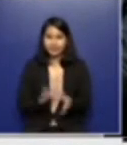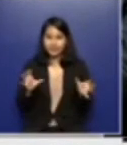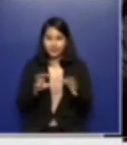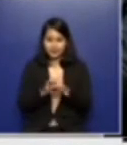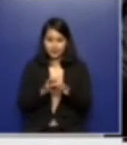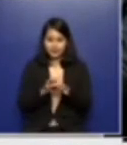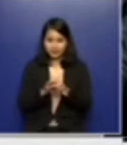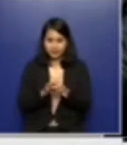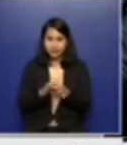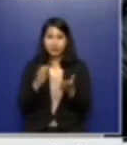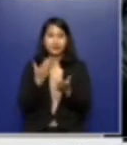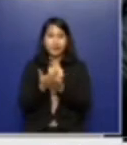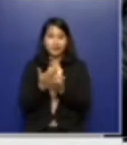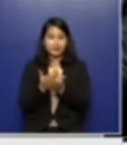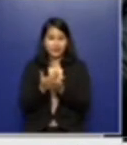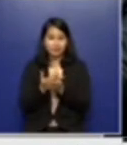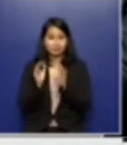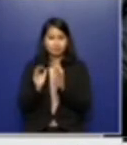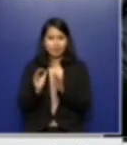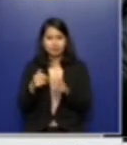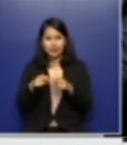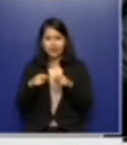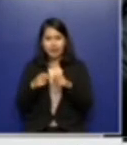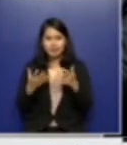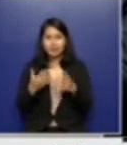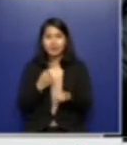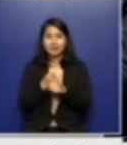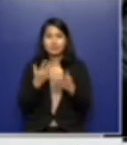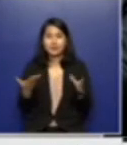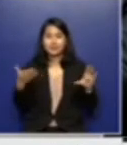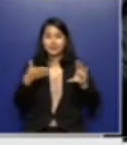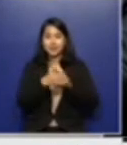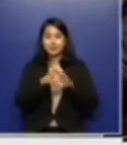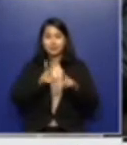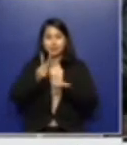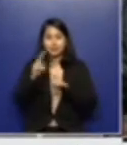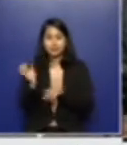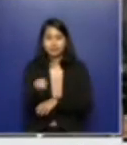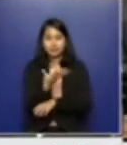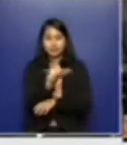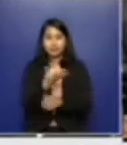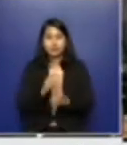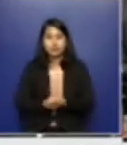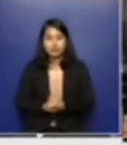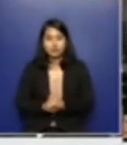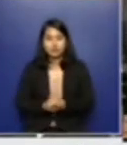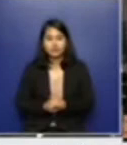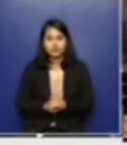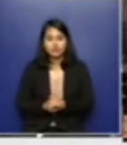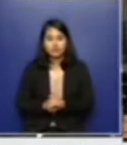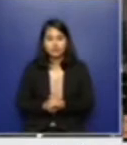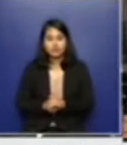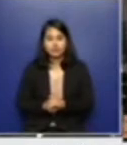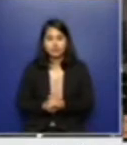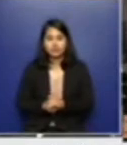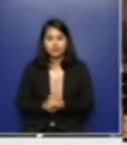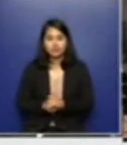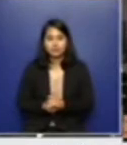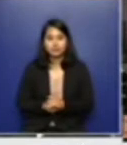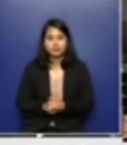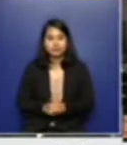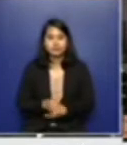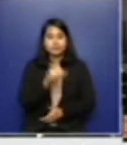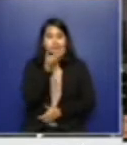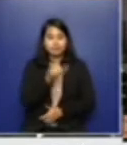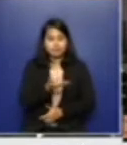ยในวินัยทางการคลังขออนุญาตขึ้นสไลด์ที่2นะคะเบื้องต้นค่ะดิฉันมีความเห็นว่ารัฐบาล